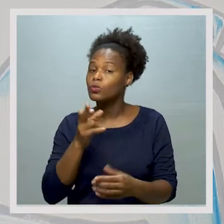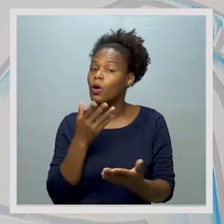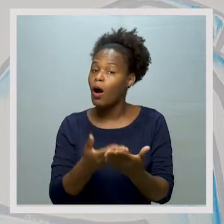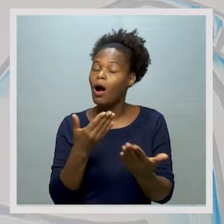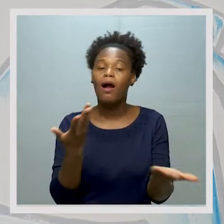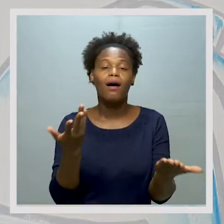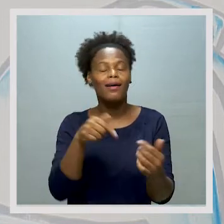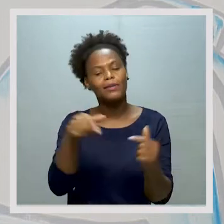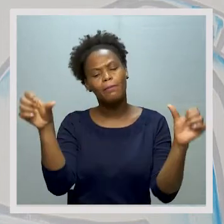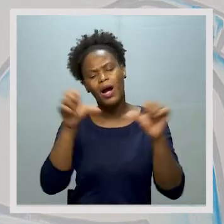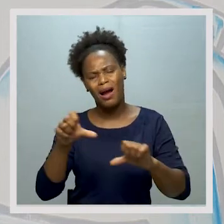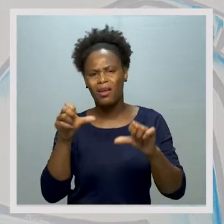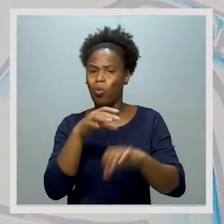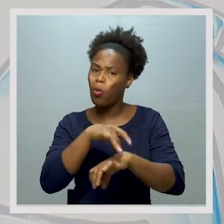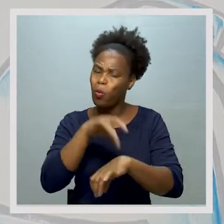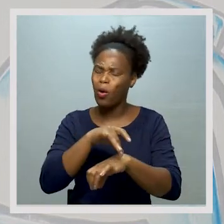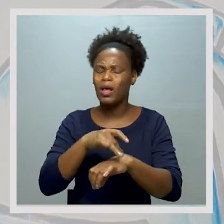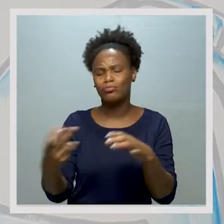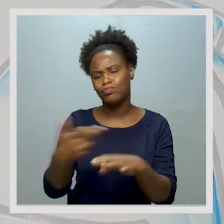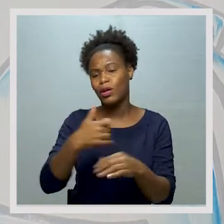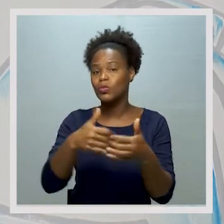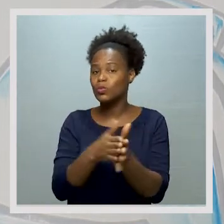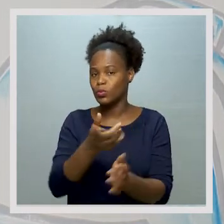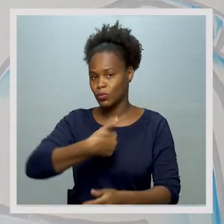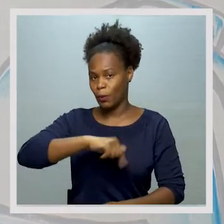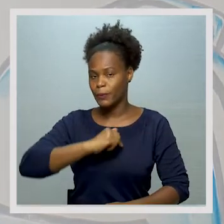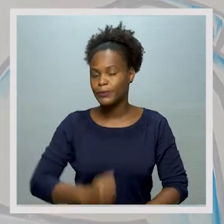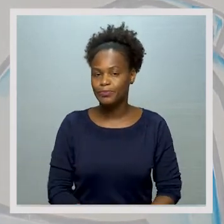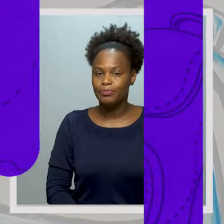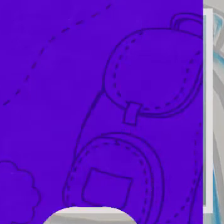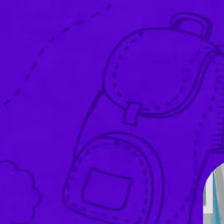à cette maladie qui nous touche à tous.